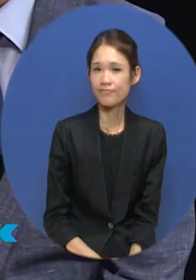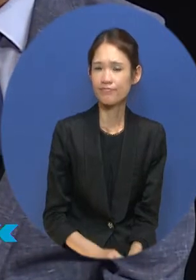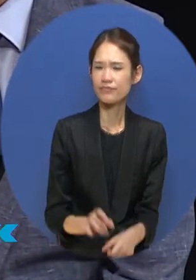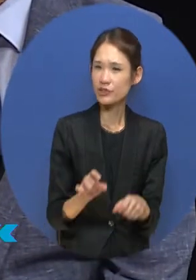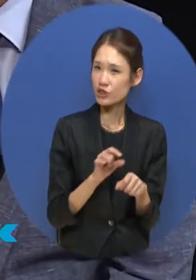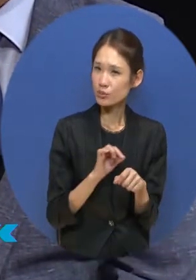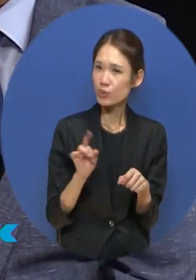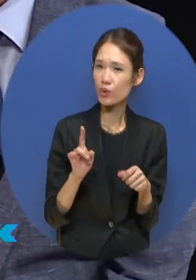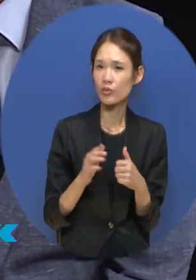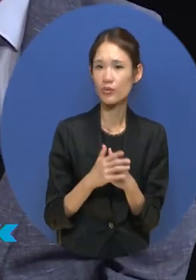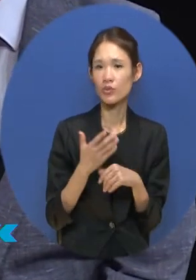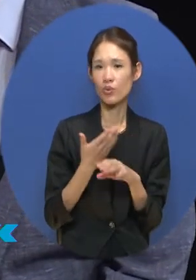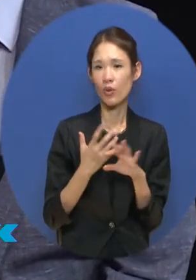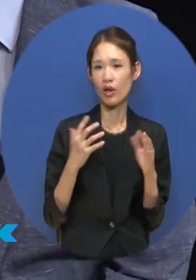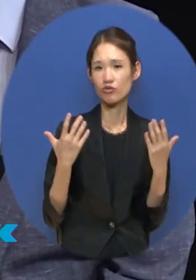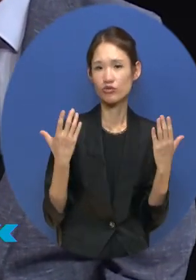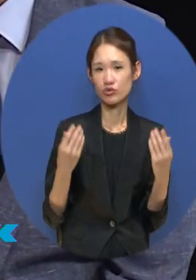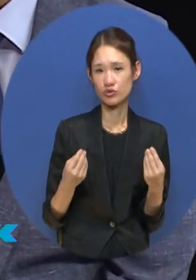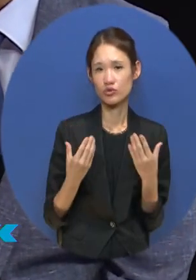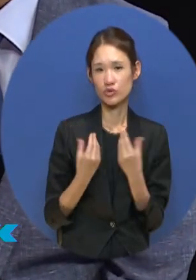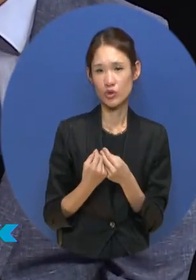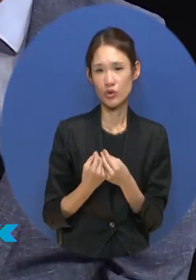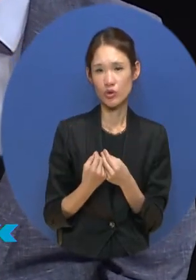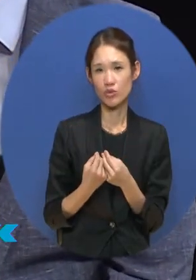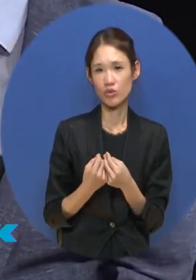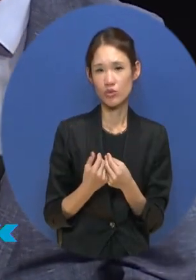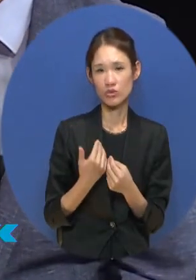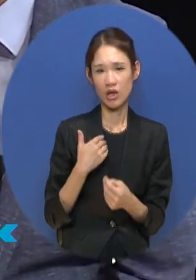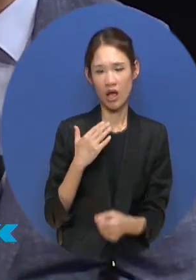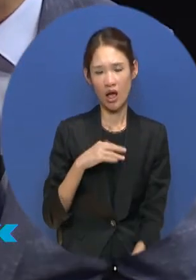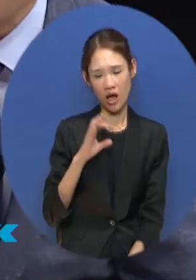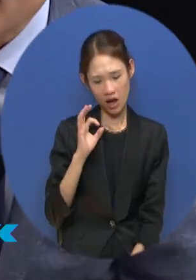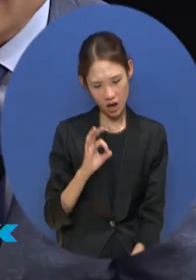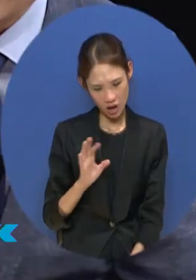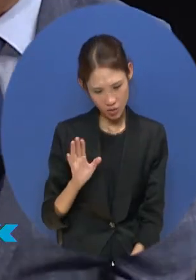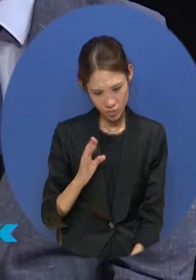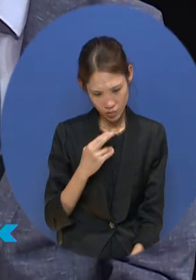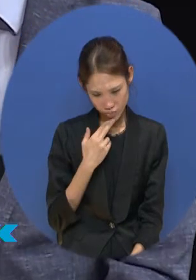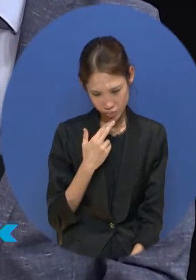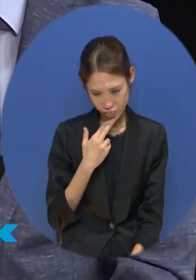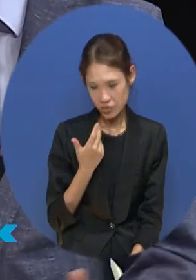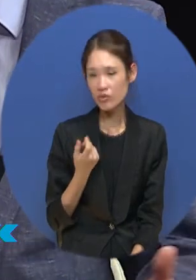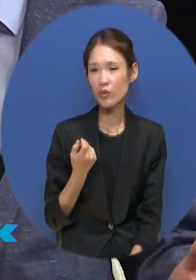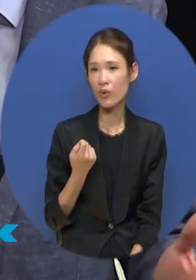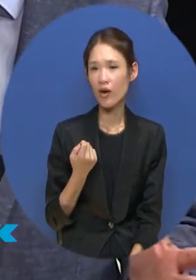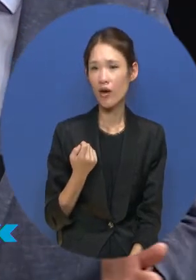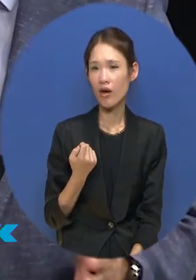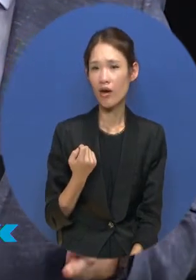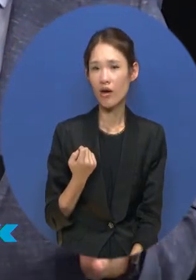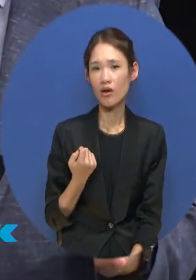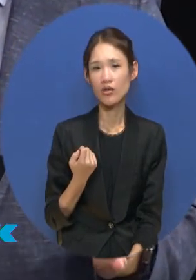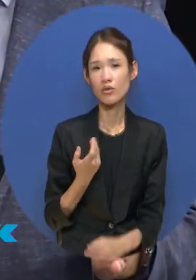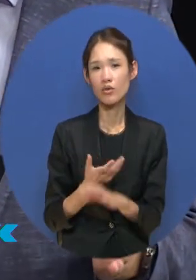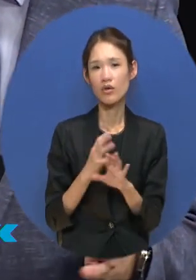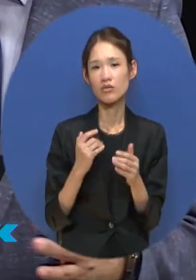그 외국 같은 게 제가 아는 범위 내에서는 그렇게 많이 있질 않습니다. 네. 외국 내 지하철 같은